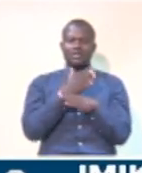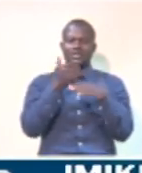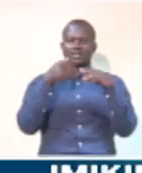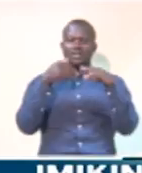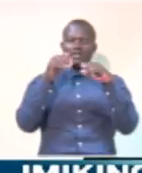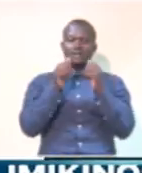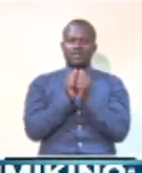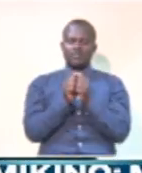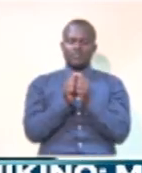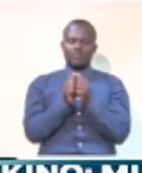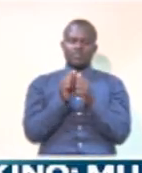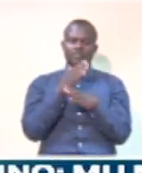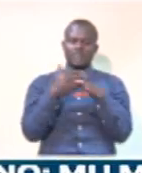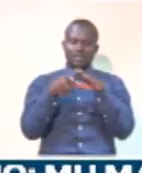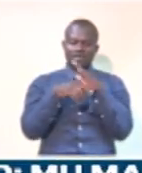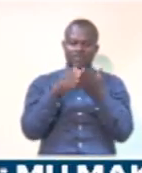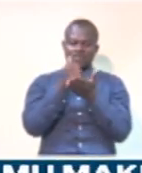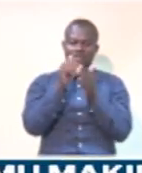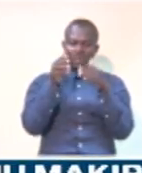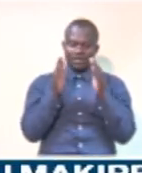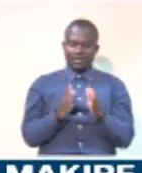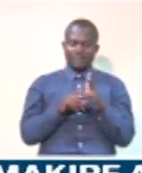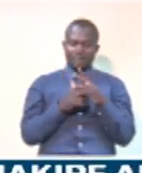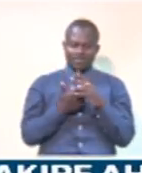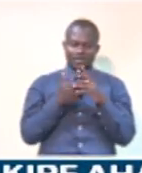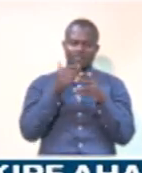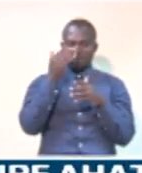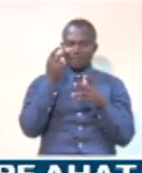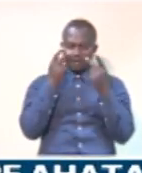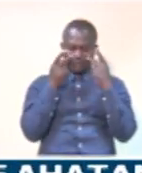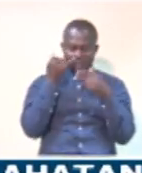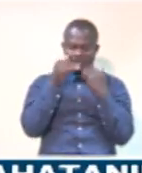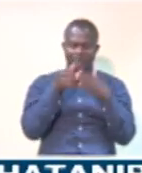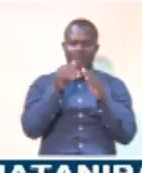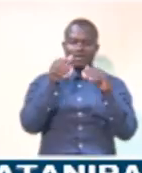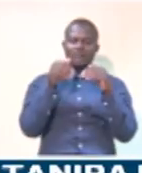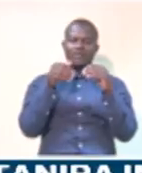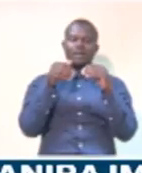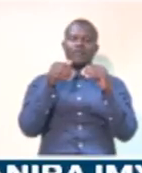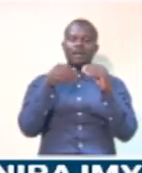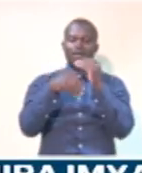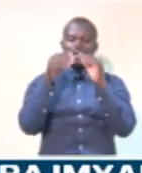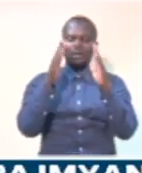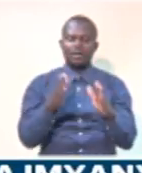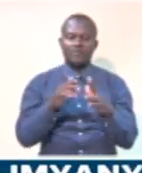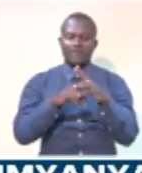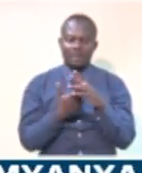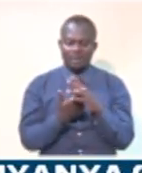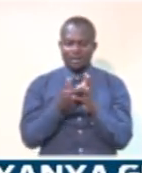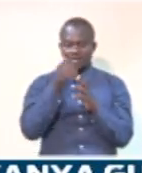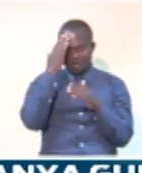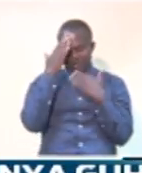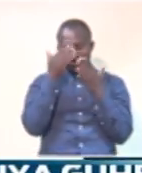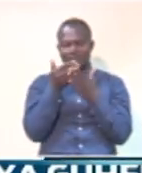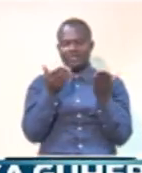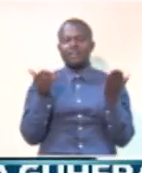Minaloc kugira ngo dufashe abahinzi kuva gitangira guhinga kureba ko yabona abaguzi, ku buryo agitangira guhinga umuntu ashobora kubasha kumenya n'uwuhe